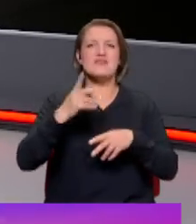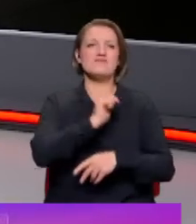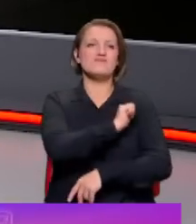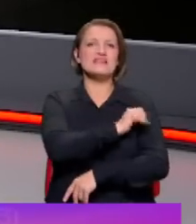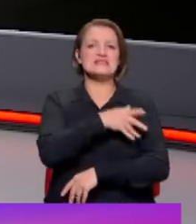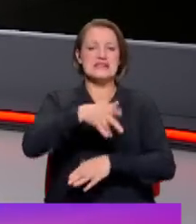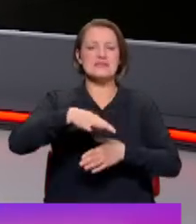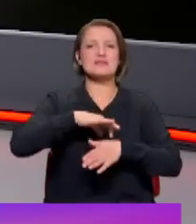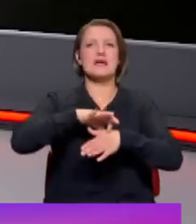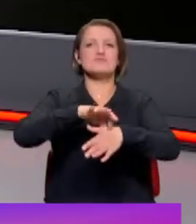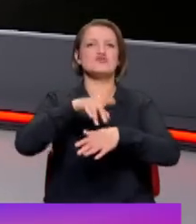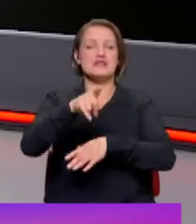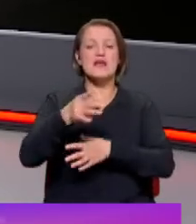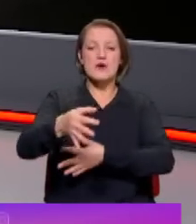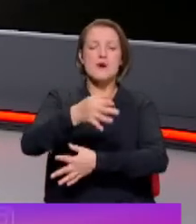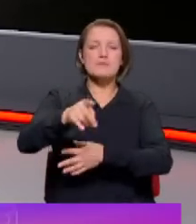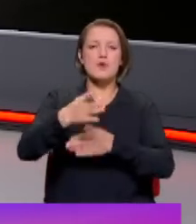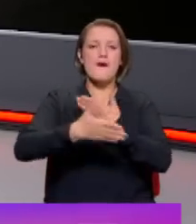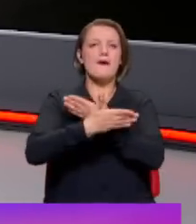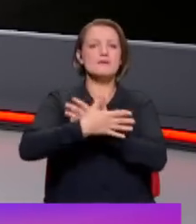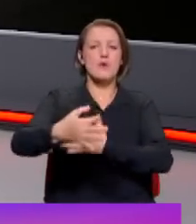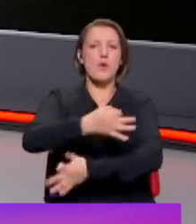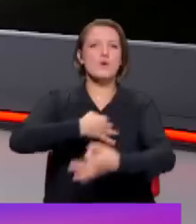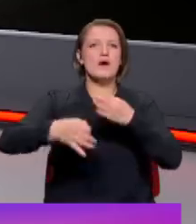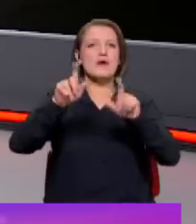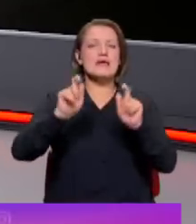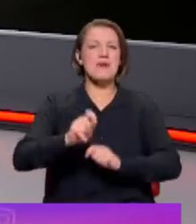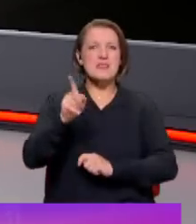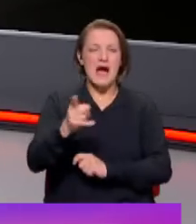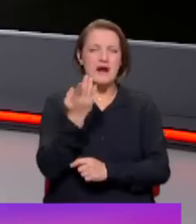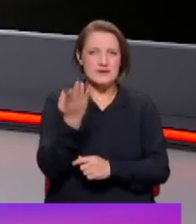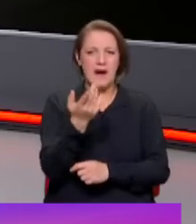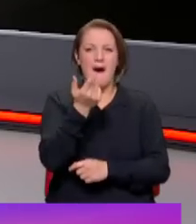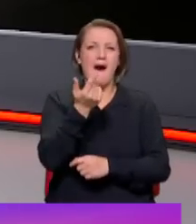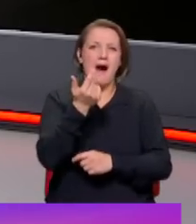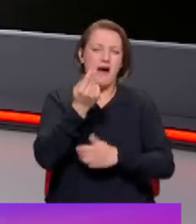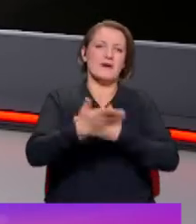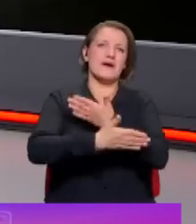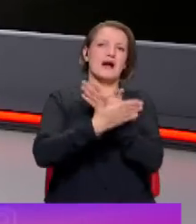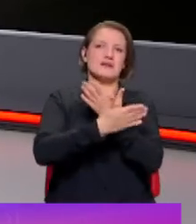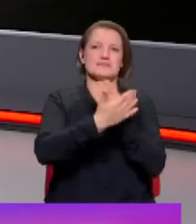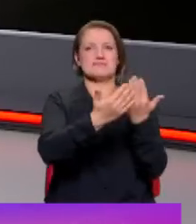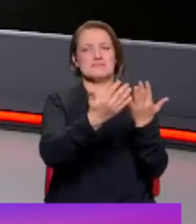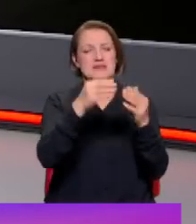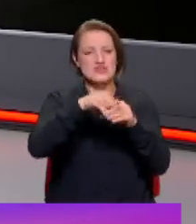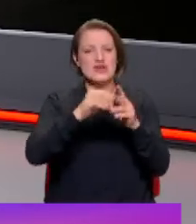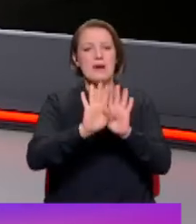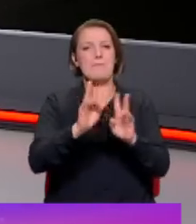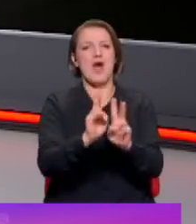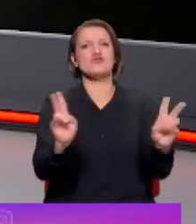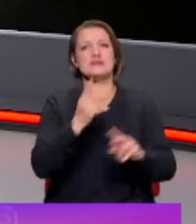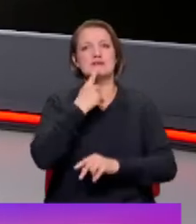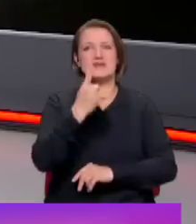bizzat bu yardımları koordine edenler söylediler uluslar uluslararası basında kendine yer buldu dün